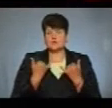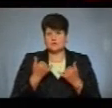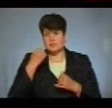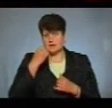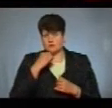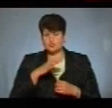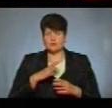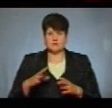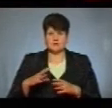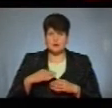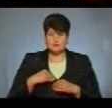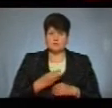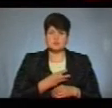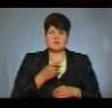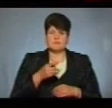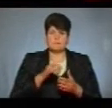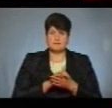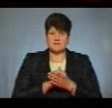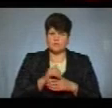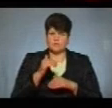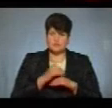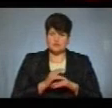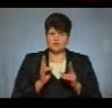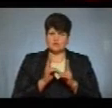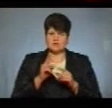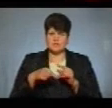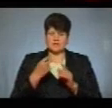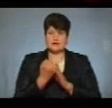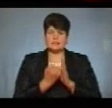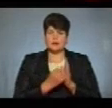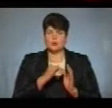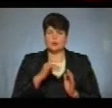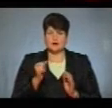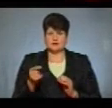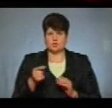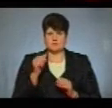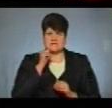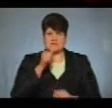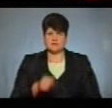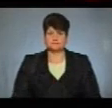Дякую, що були із нами. Бажаю вам мирного вечора і до зустрічі на телеканалі «ЮА Тернопіль» завтра.